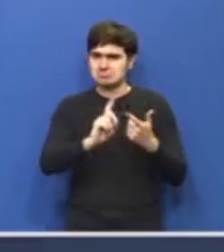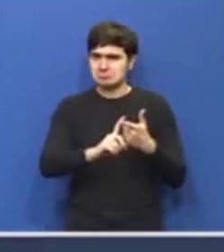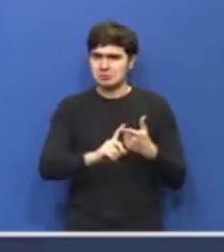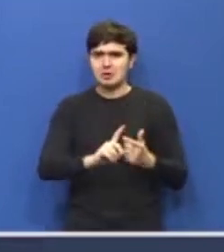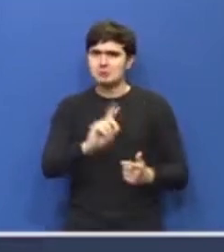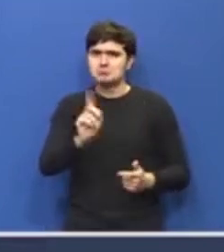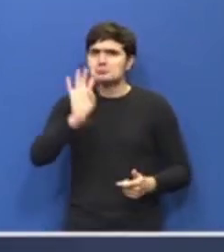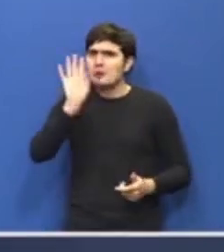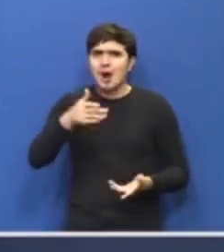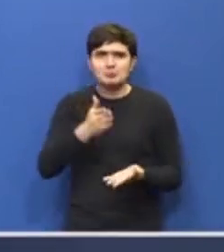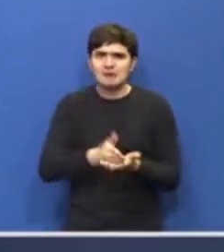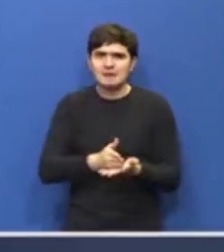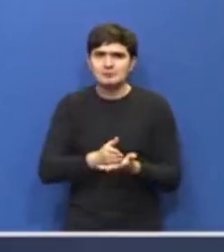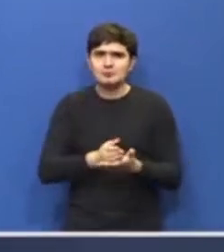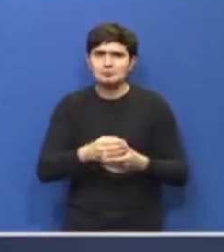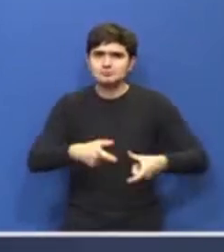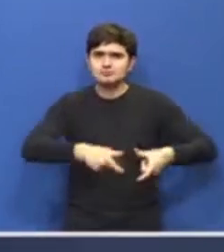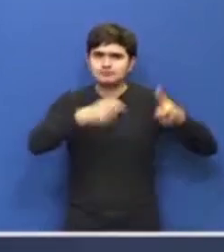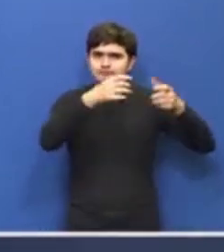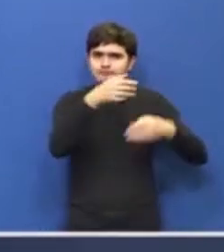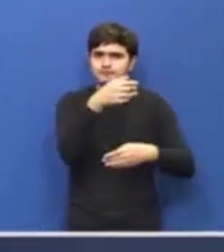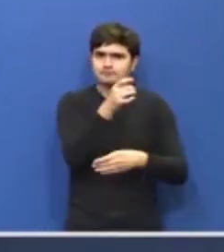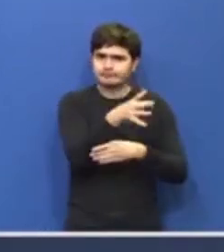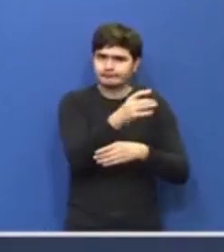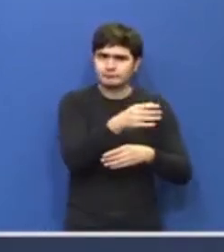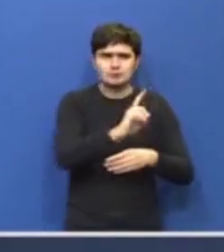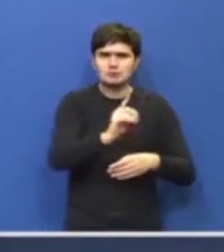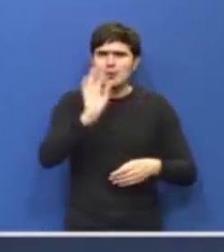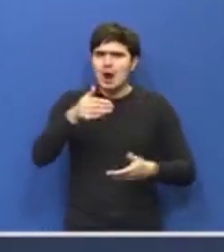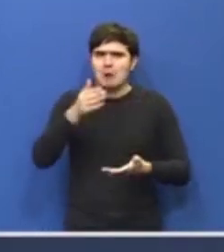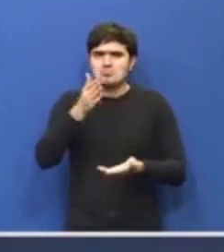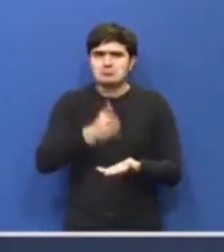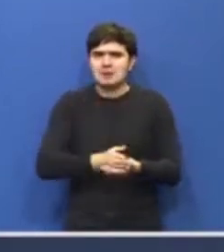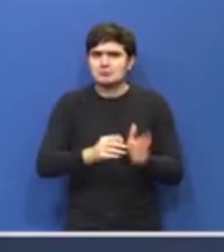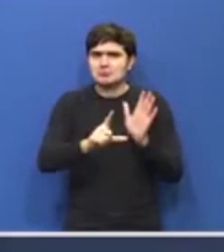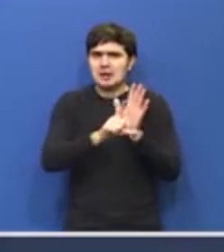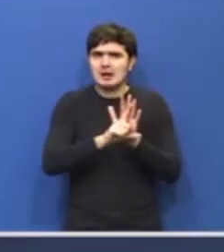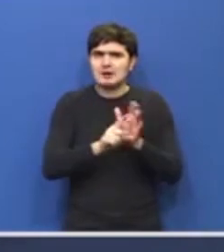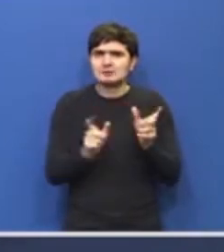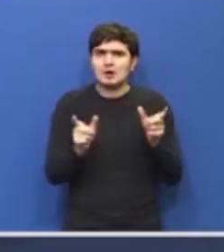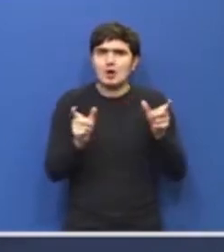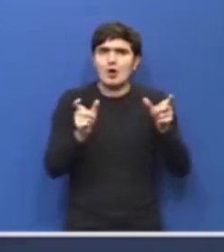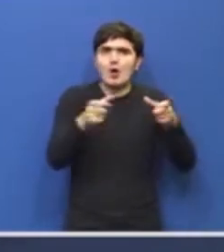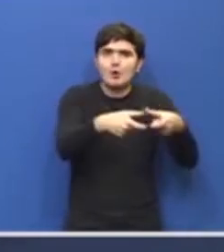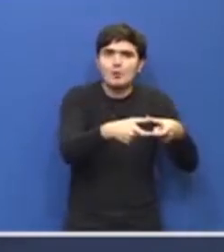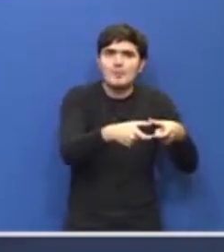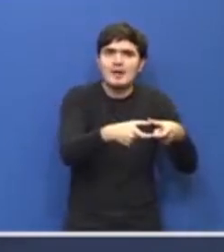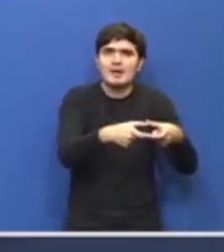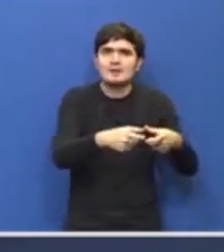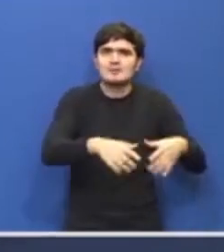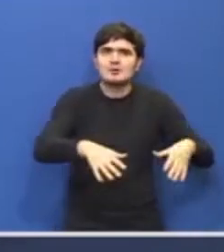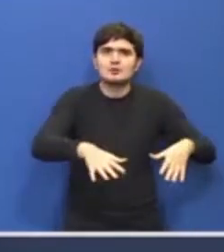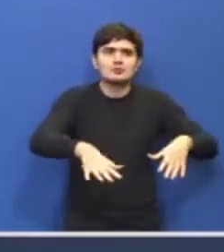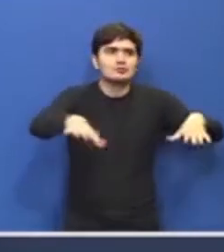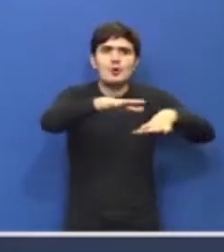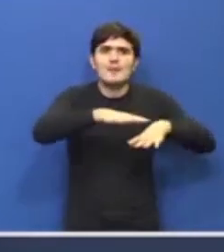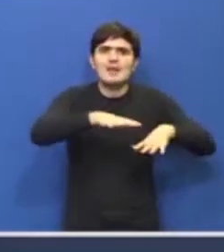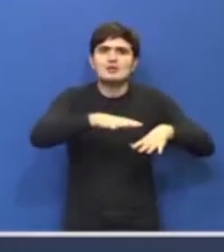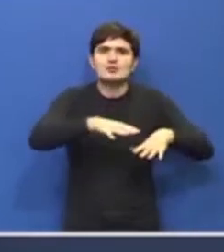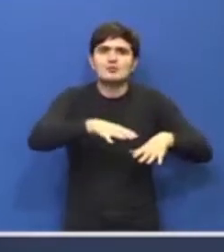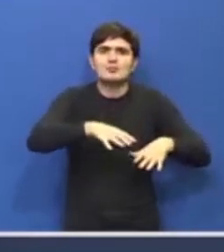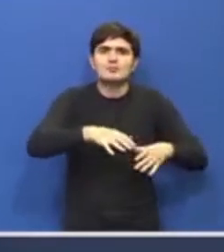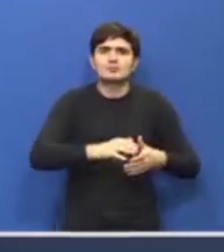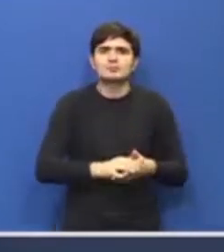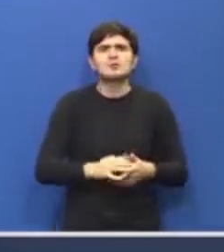au dreptul legal, comercial, de a ocupa acel domeniu public. A existat un contract